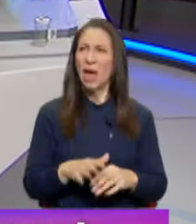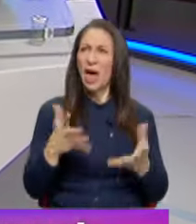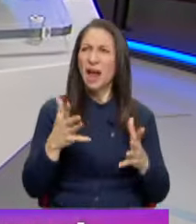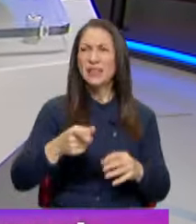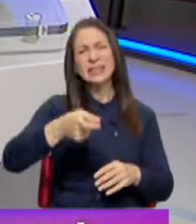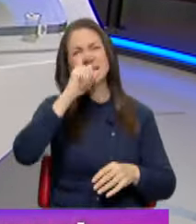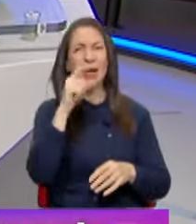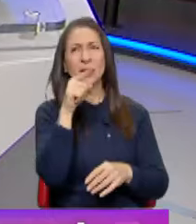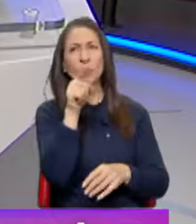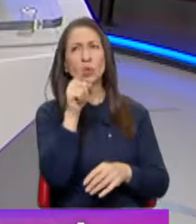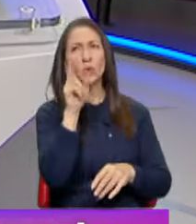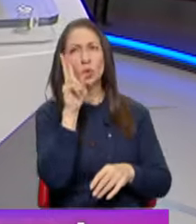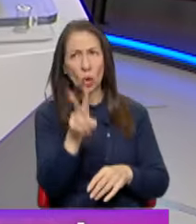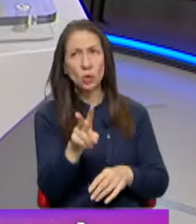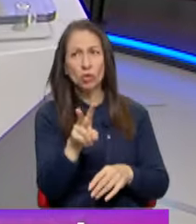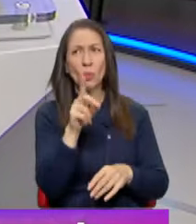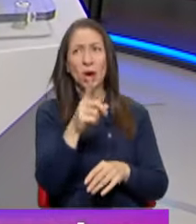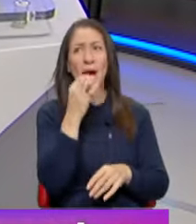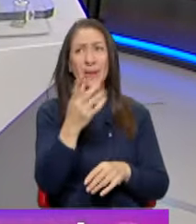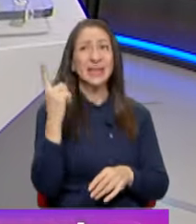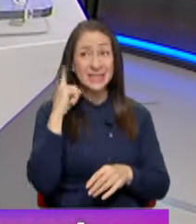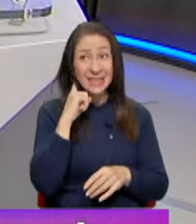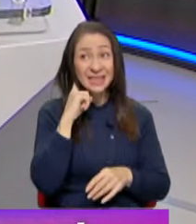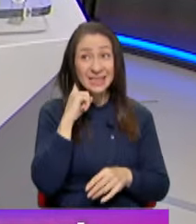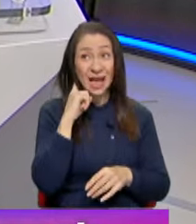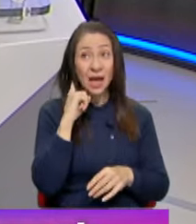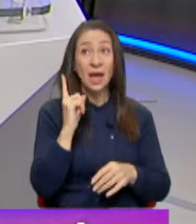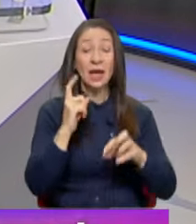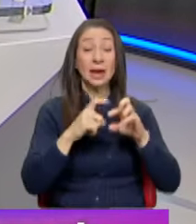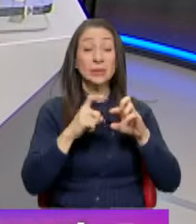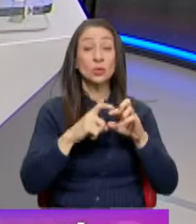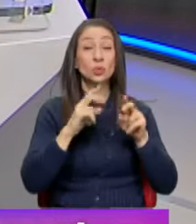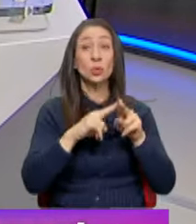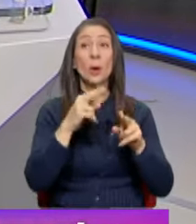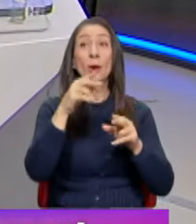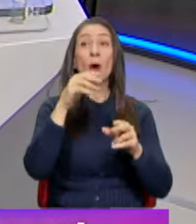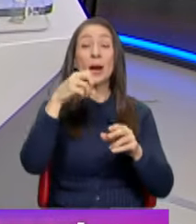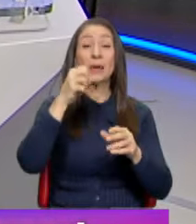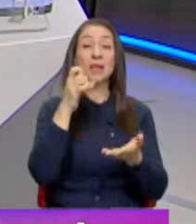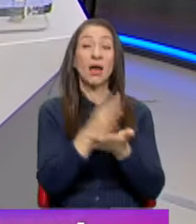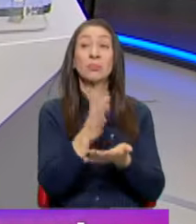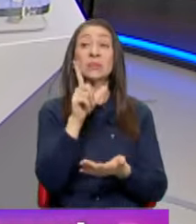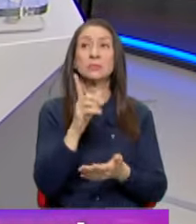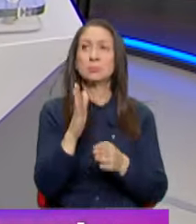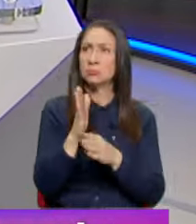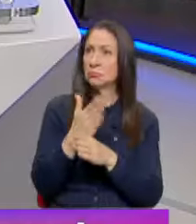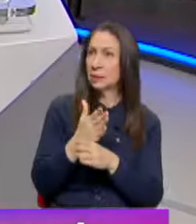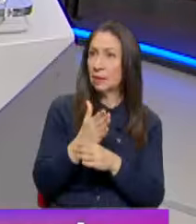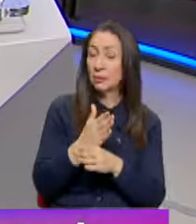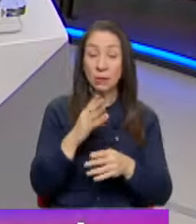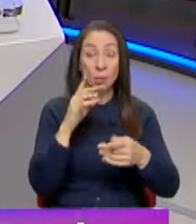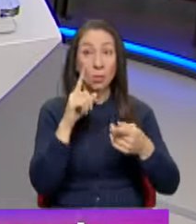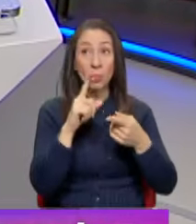saraydaki bunu gördü ve bu haberi dinledi isse Resul kurtu partiden atması lazım neden e